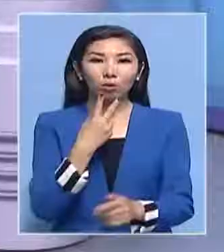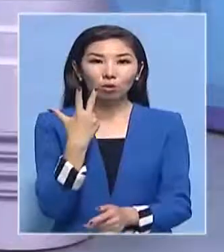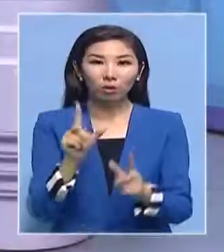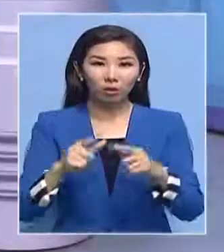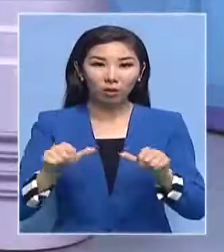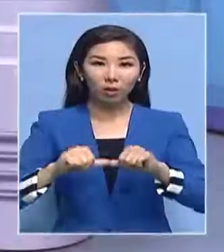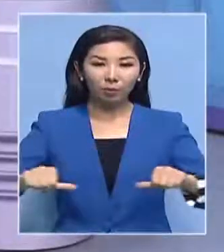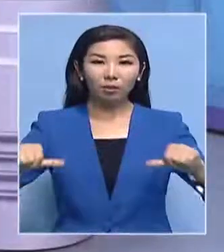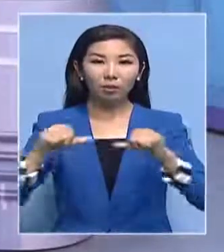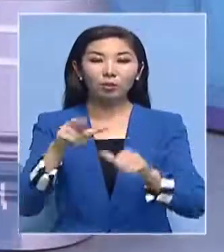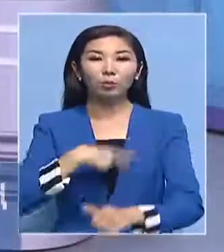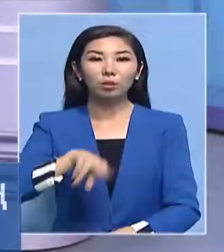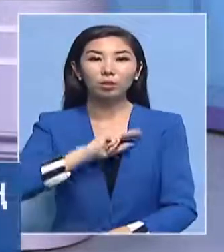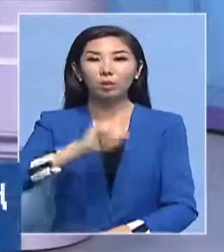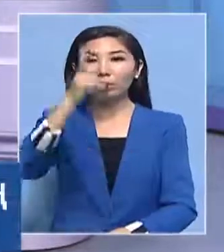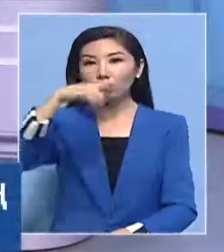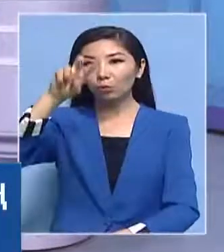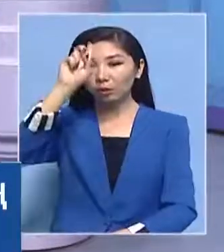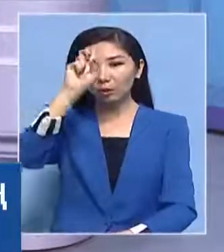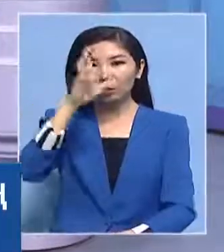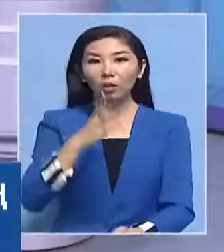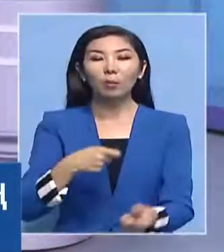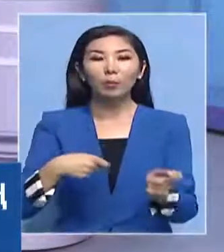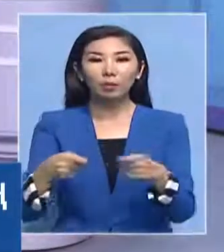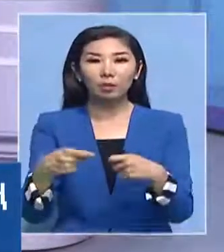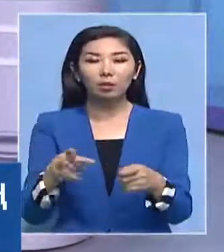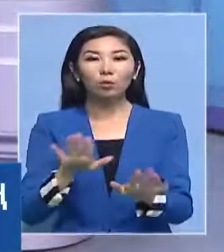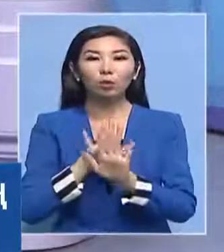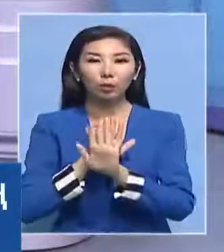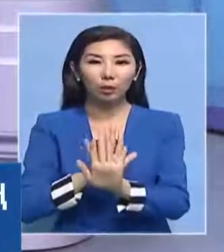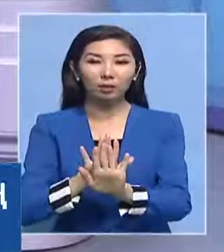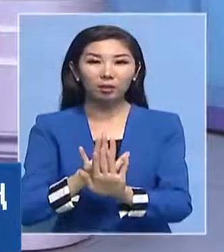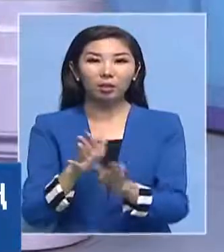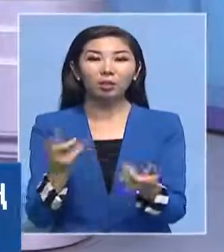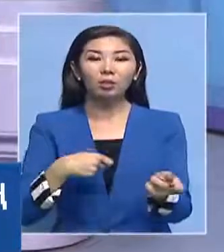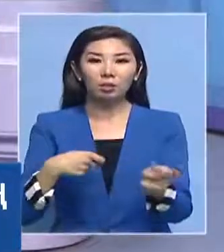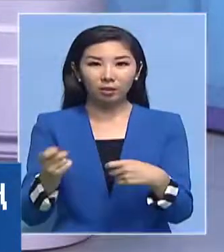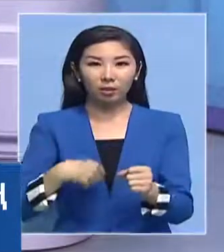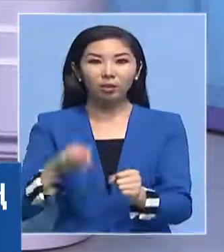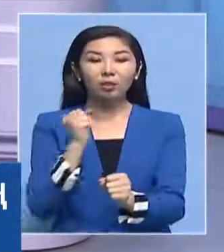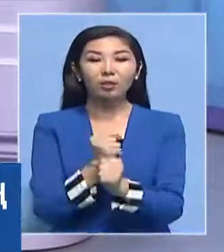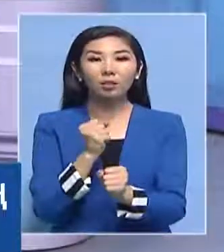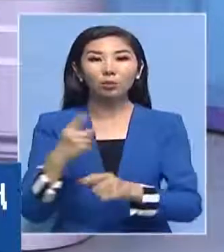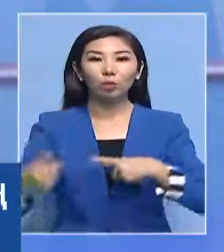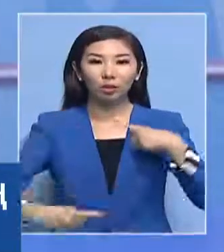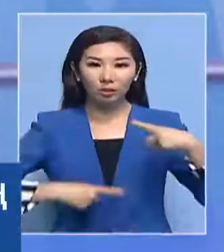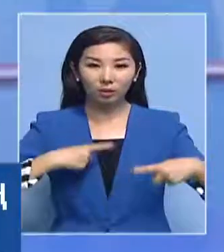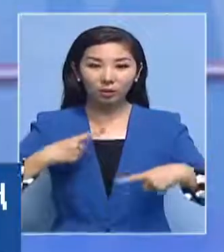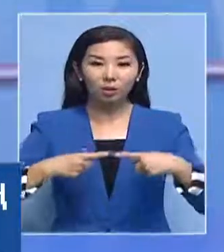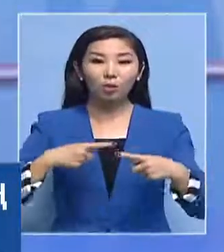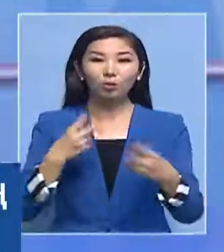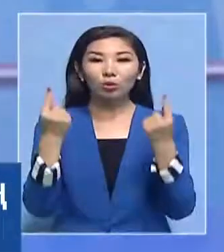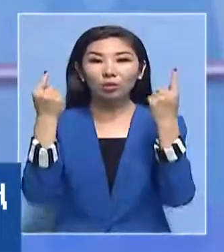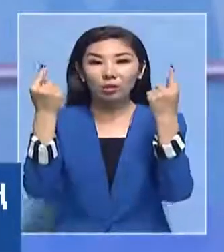жұмыстанады. Оған да үкімет жаңағы басшысының орынбасары оған жетекшілік жасайды. Содан соң бұның